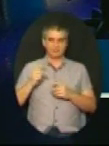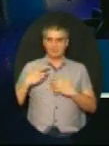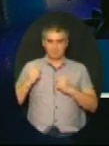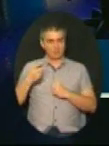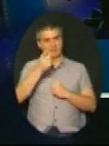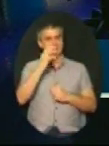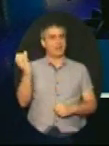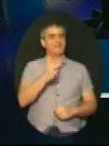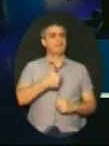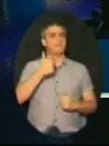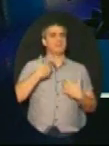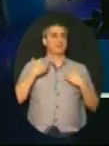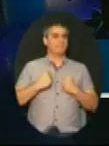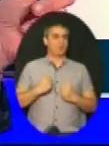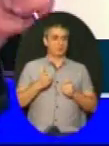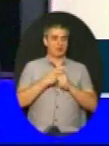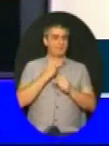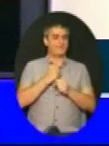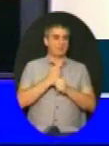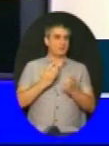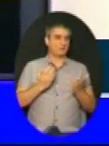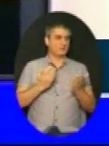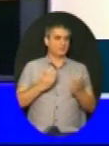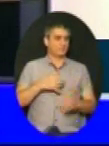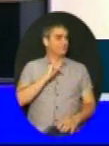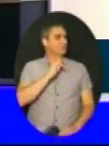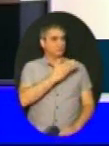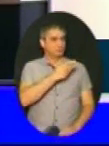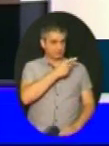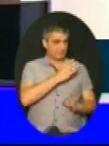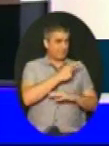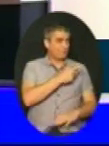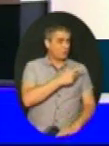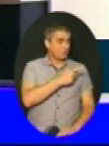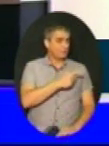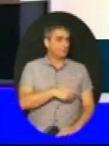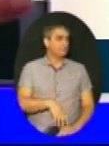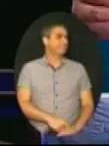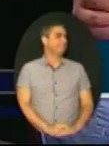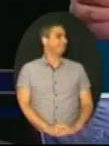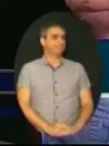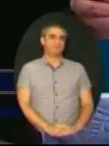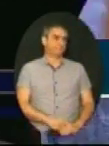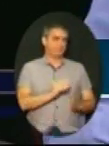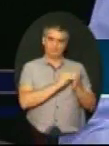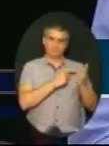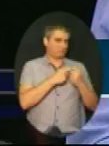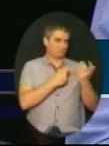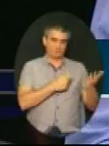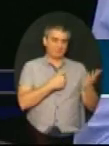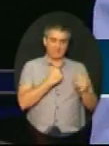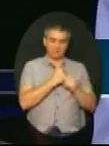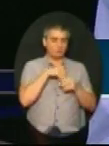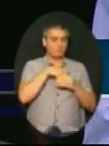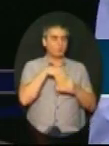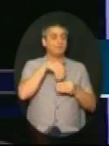להביא מנהיג ביטחוני למפלגת העבודה. יהושע, זה הכיוון? אני אומר, הנתונים האלה לא רלוונטיים, כי אלה נתונים שנערכו